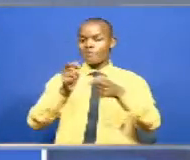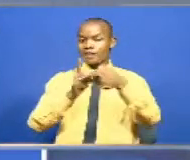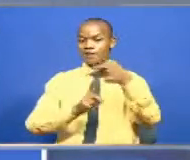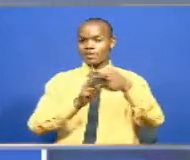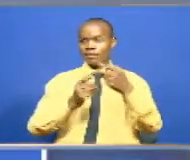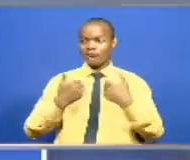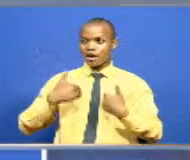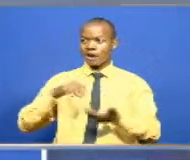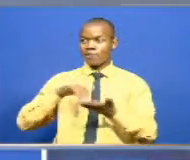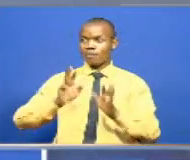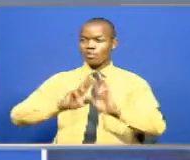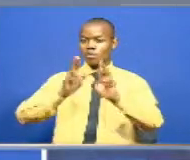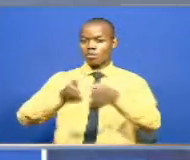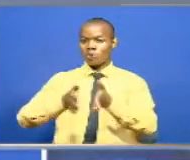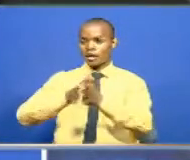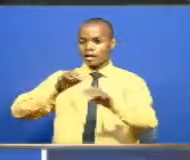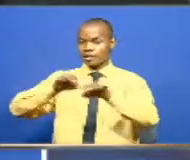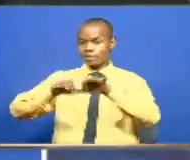na taslifu kamili.